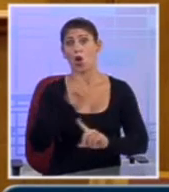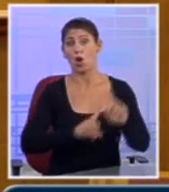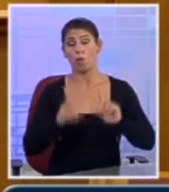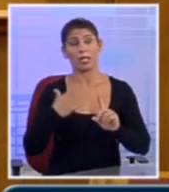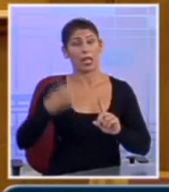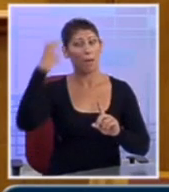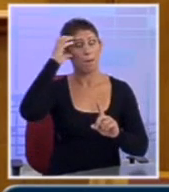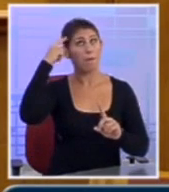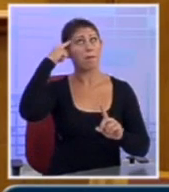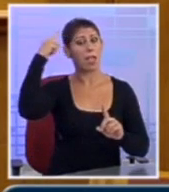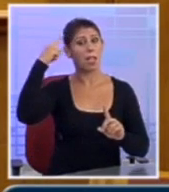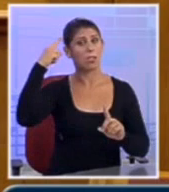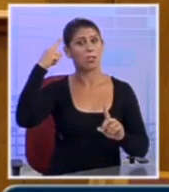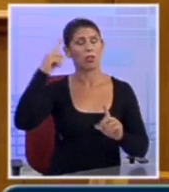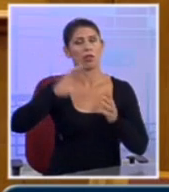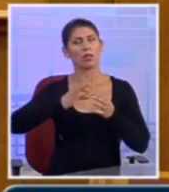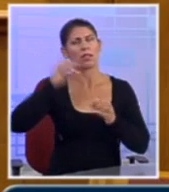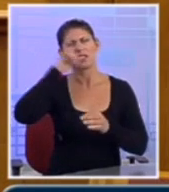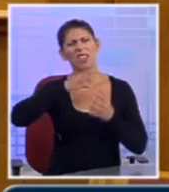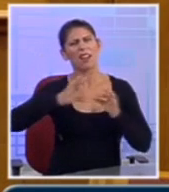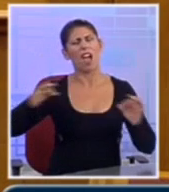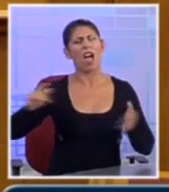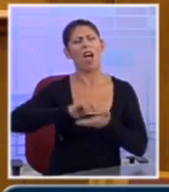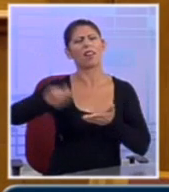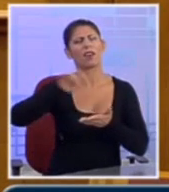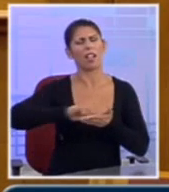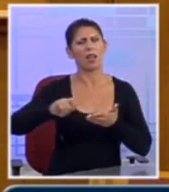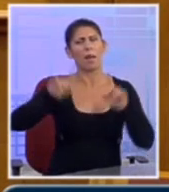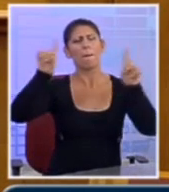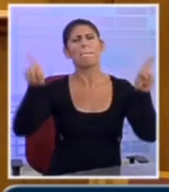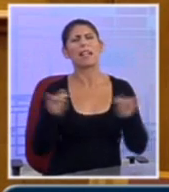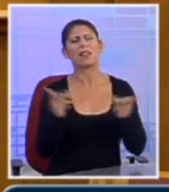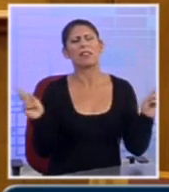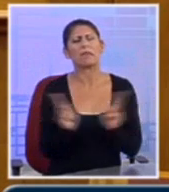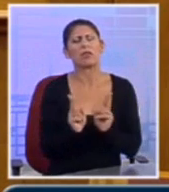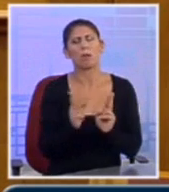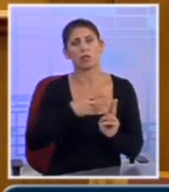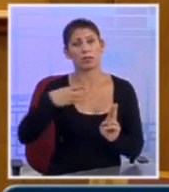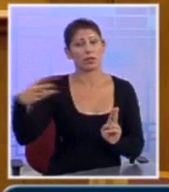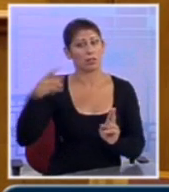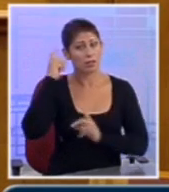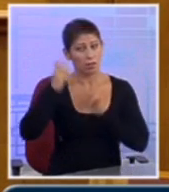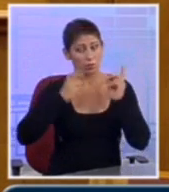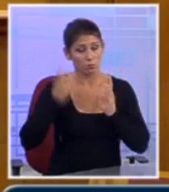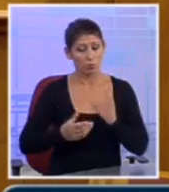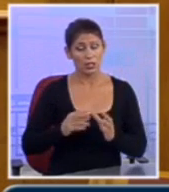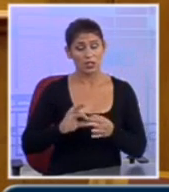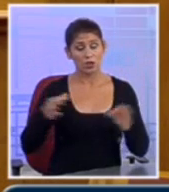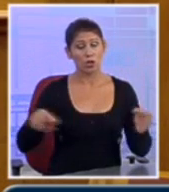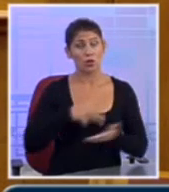είχαν στο μυαλό τους τα σενάρια της παρένθεσης να το ξανασκεφτούν και να αναστοχαστούν τον ιστορικό τους ρόλο στη νέα